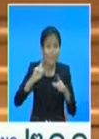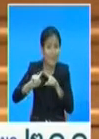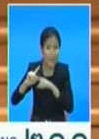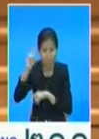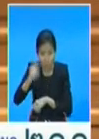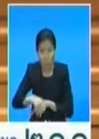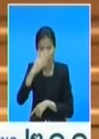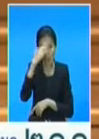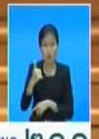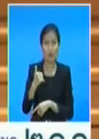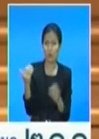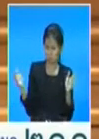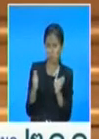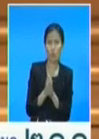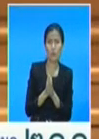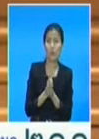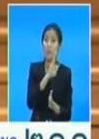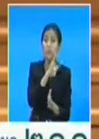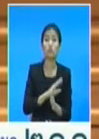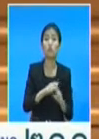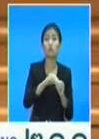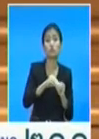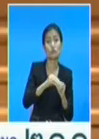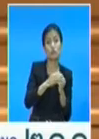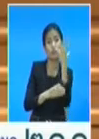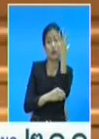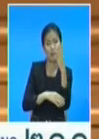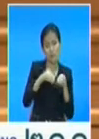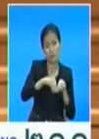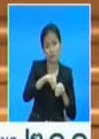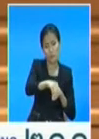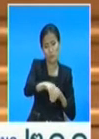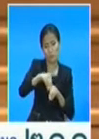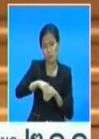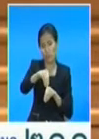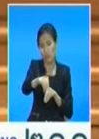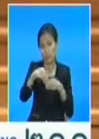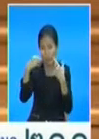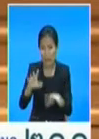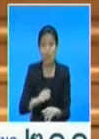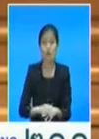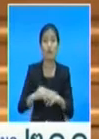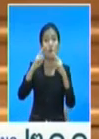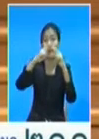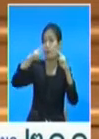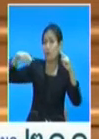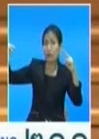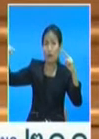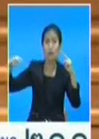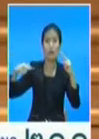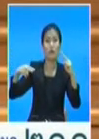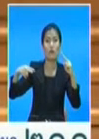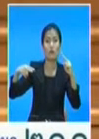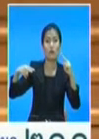องตัดต้นไม้เพื่อหลบสายไฟหลบสายโทรศัพท์เพื่อไม่ให้ลากไปชอนชัยท่อประปายุ่งกันไป